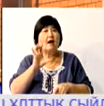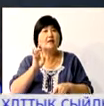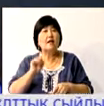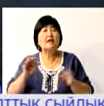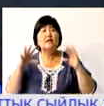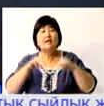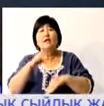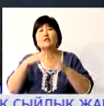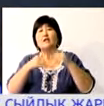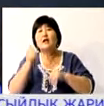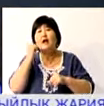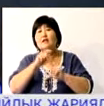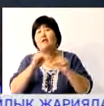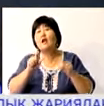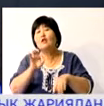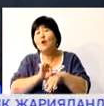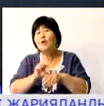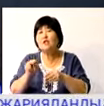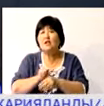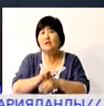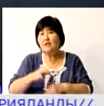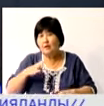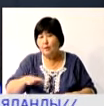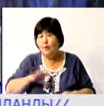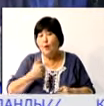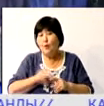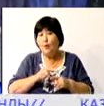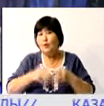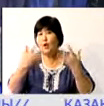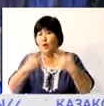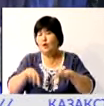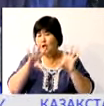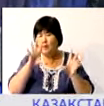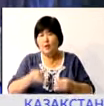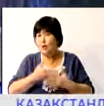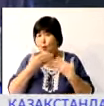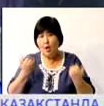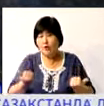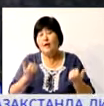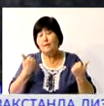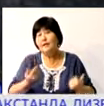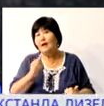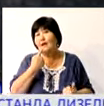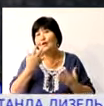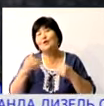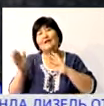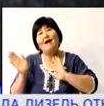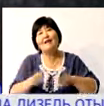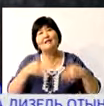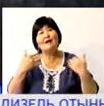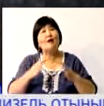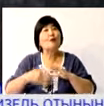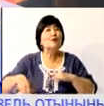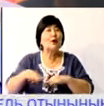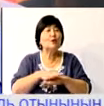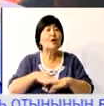ескі ғимаратта науқастарға қолдан келгенше ем-дом жасайтын. Оның үстіне құрылғылар түгел болған жоқ. Міне қиын күндер артта қалды. Аудан